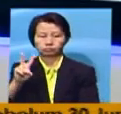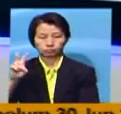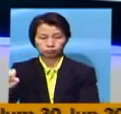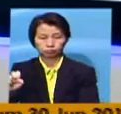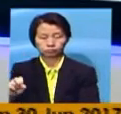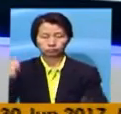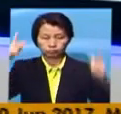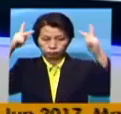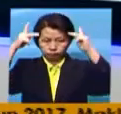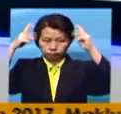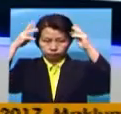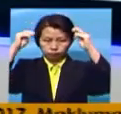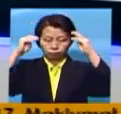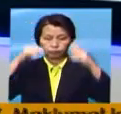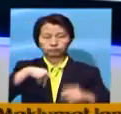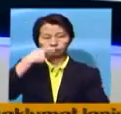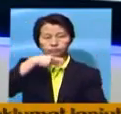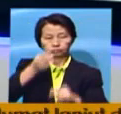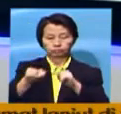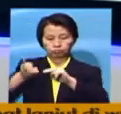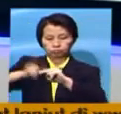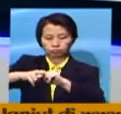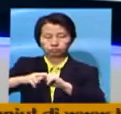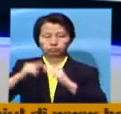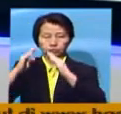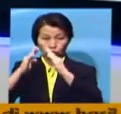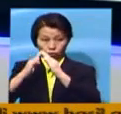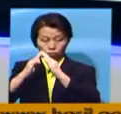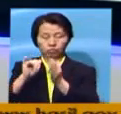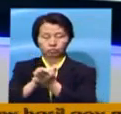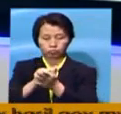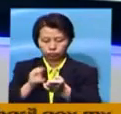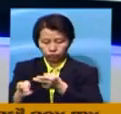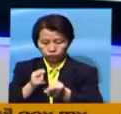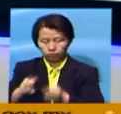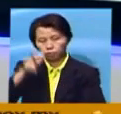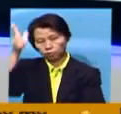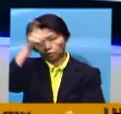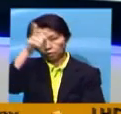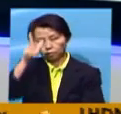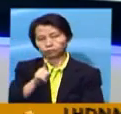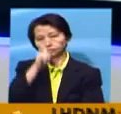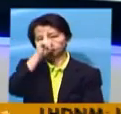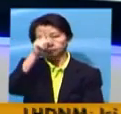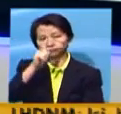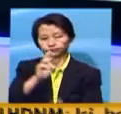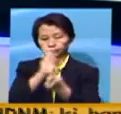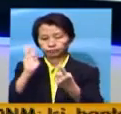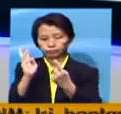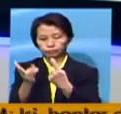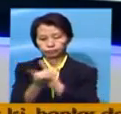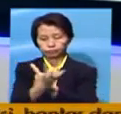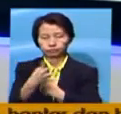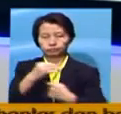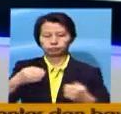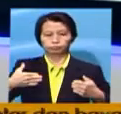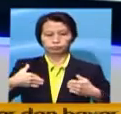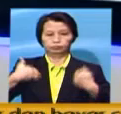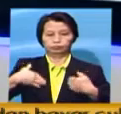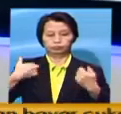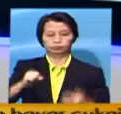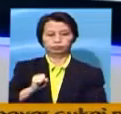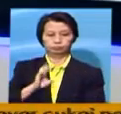Datuk Seri Najib Tun Razak berkata penambahan tersebut merupakan usaha kerajaan bagi memastikan kebajikan serta kesejahteraan